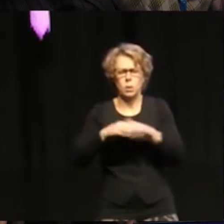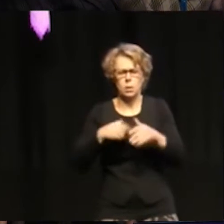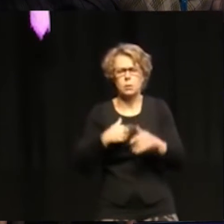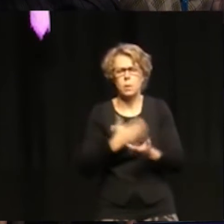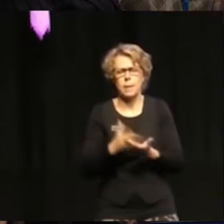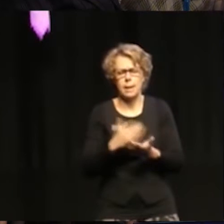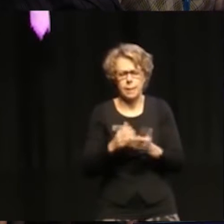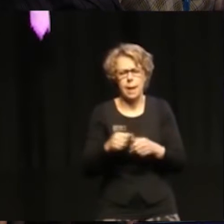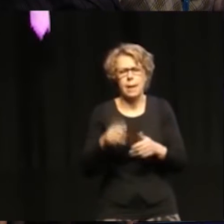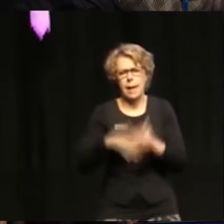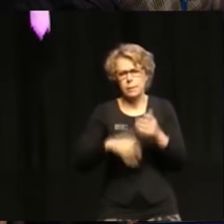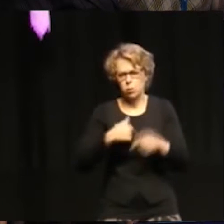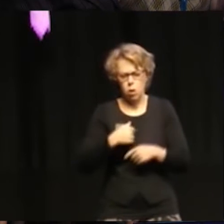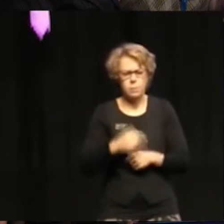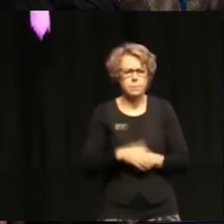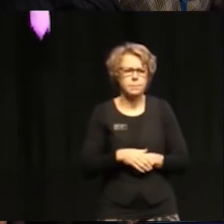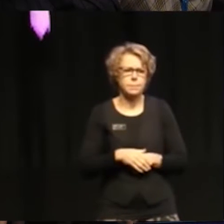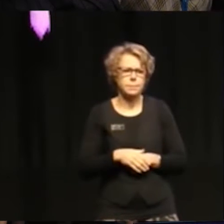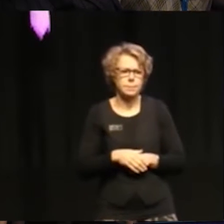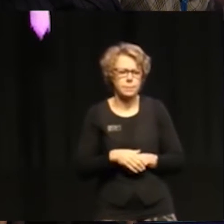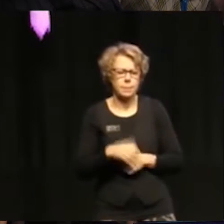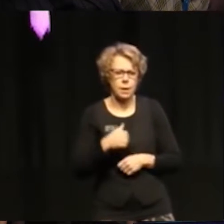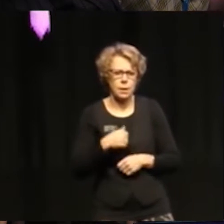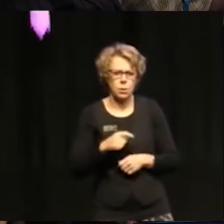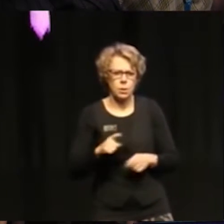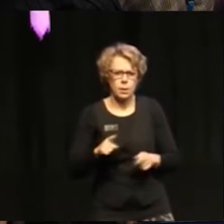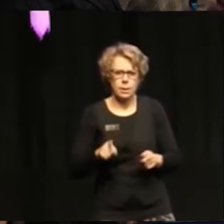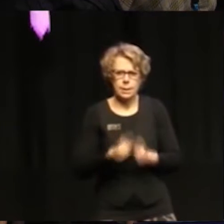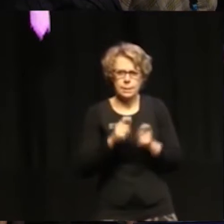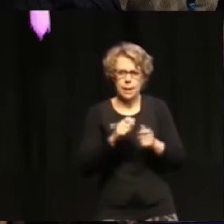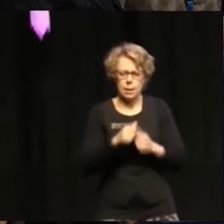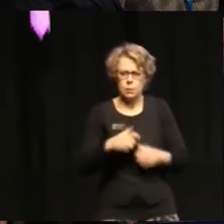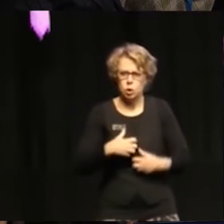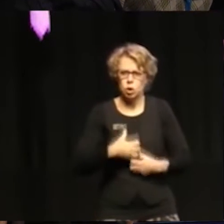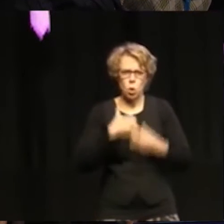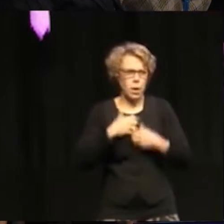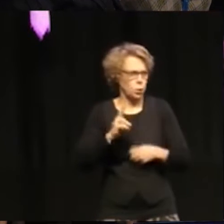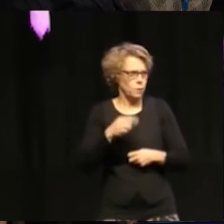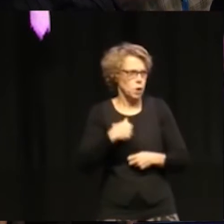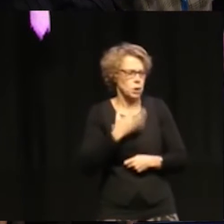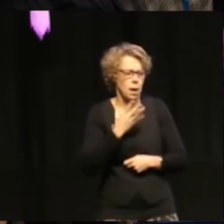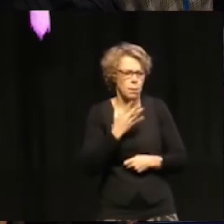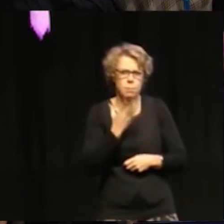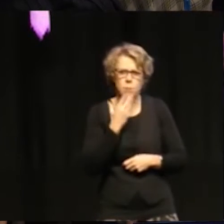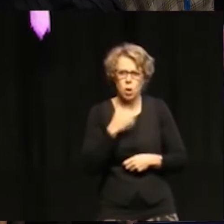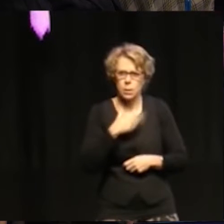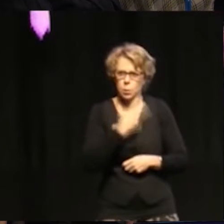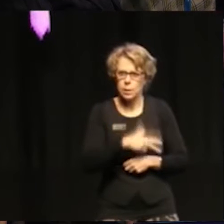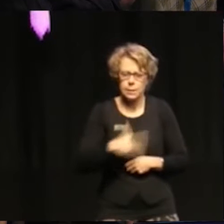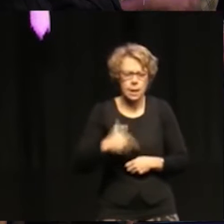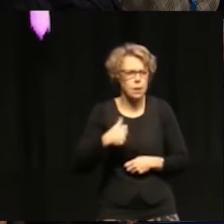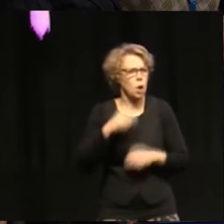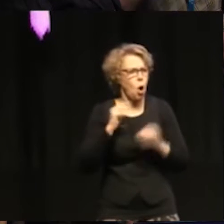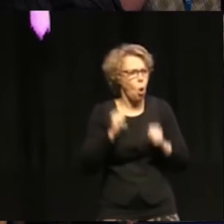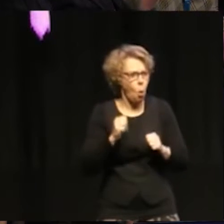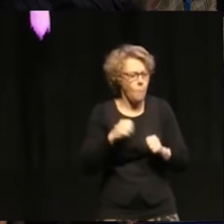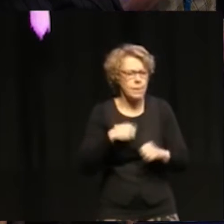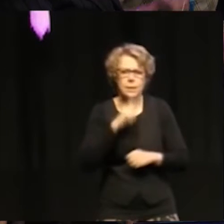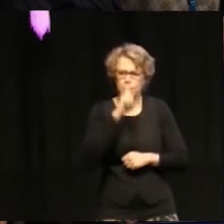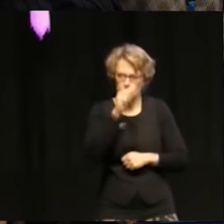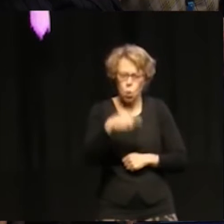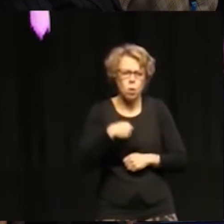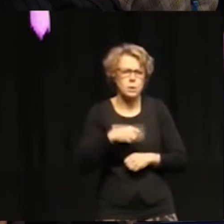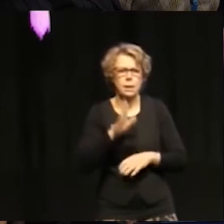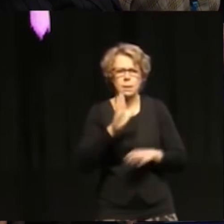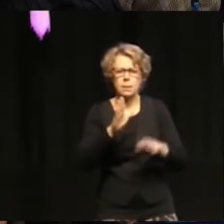Tack så mycket. Nu kommer chocket. Jag har tänkt mig att tala på dansk. Hvis ni inte kan förstå det så må ni lige vinke till mig och så kan